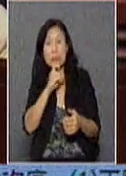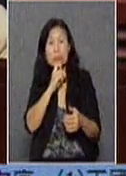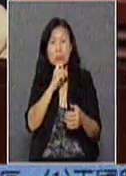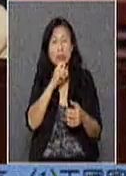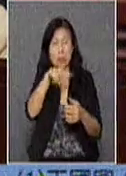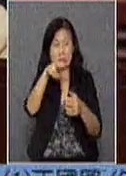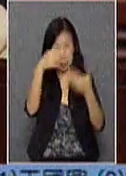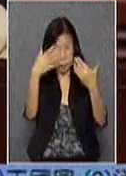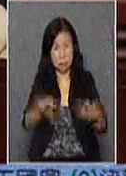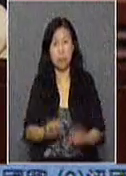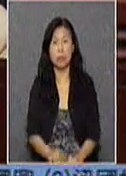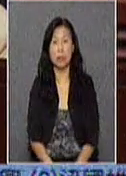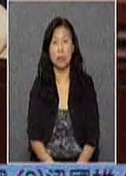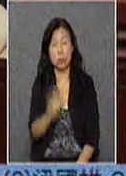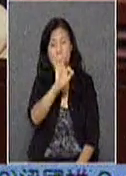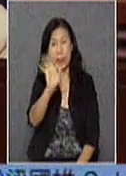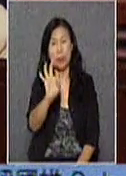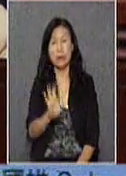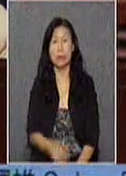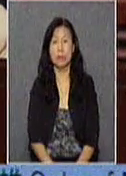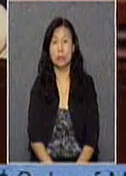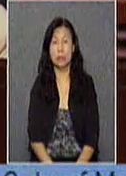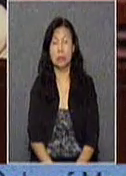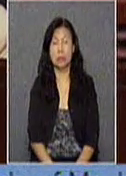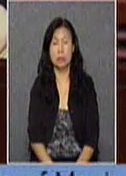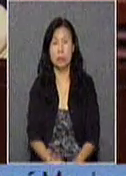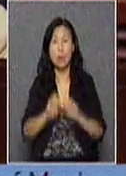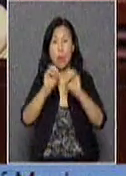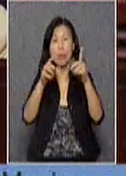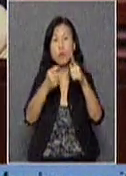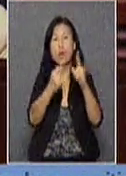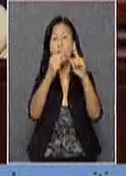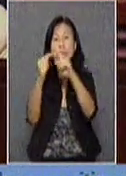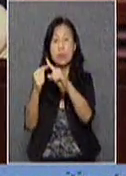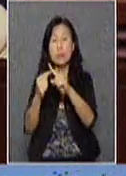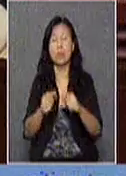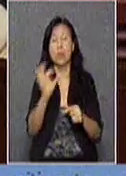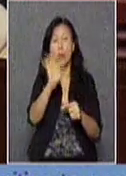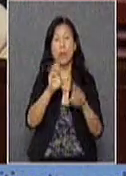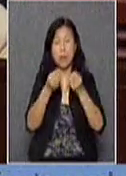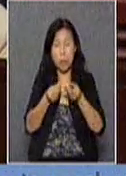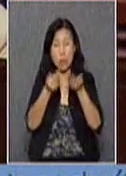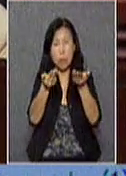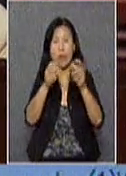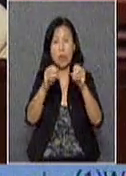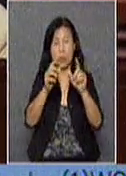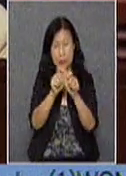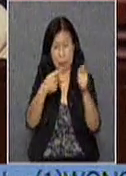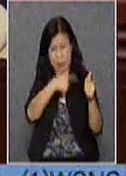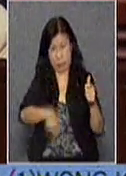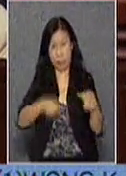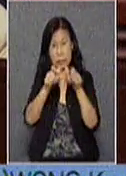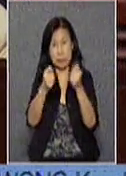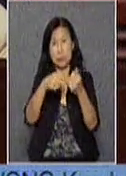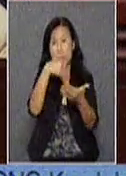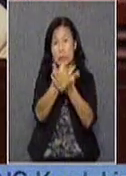後，沒有向公眾，沒有向這些受傷死